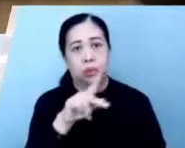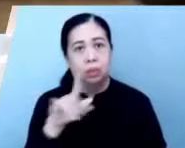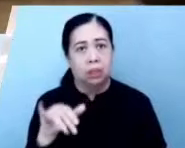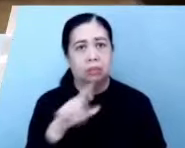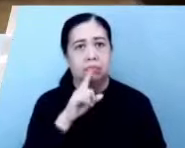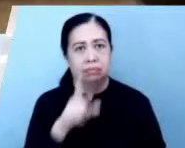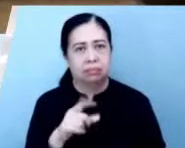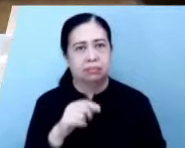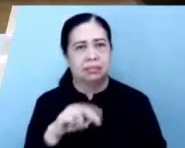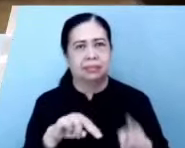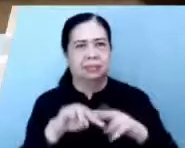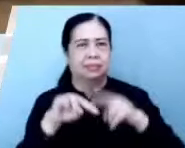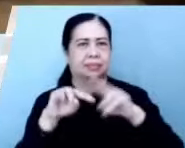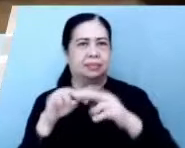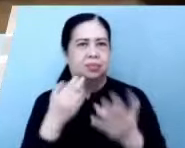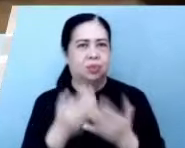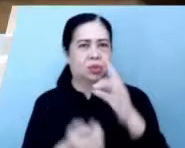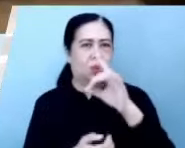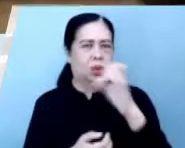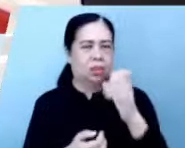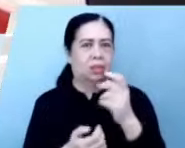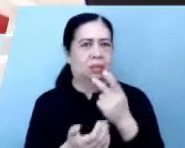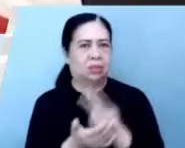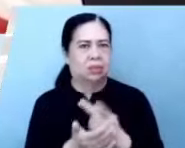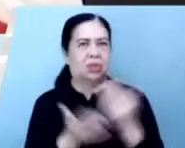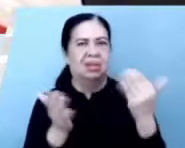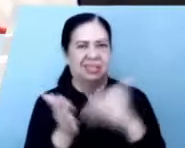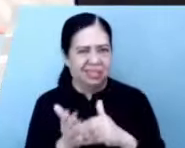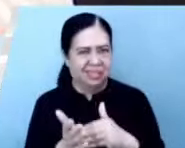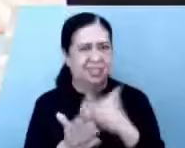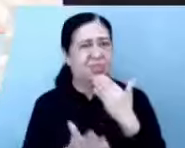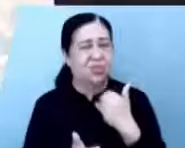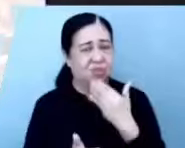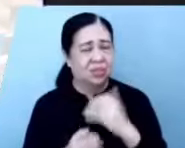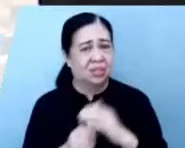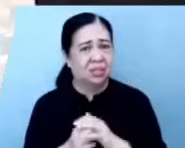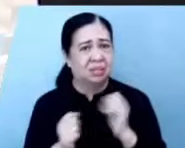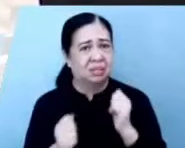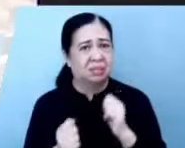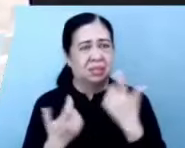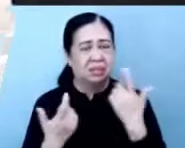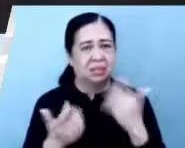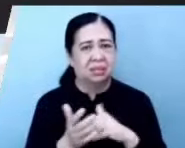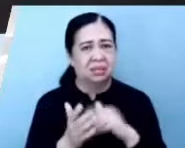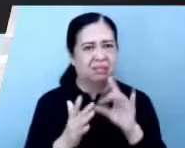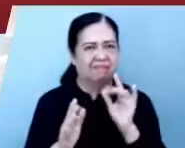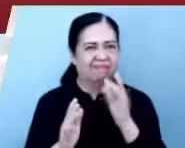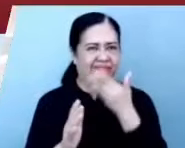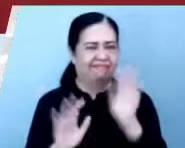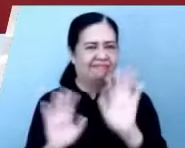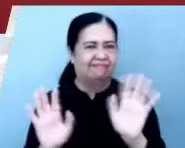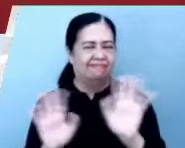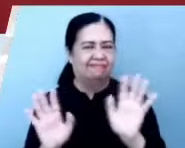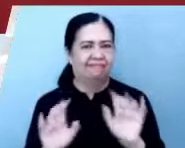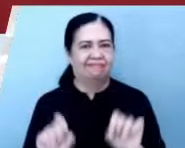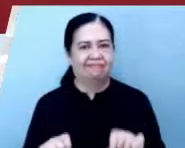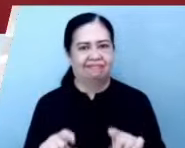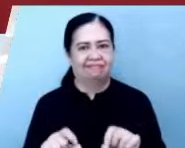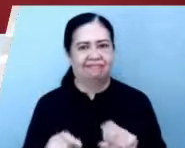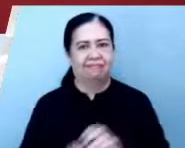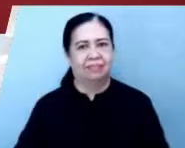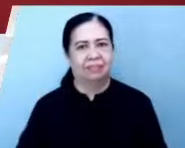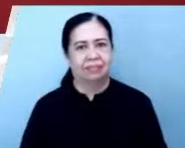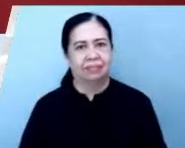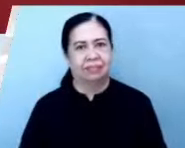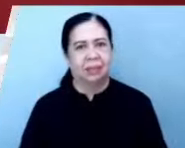naman sa halos 100 piso ang kada kilo ng asukal. Baka maging option na naman daw ang hindi na lang pagtitinda nito. Panibagong adjust na